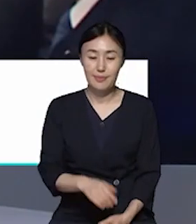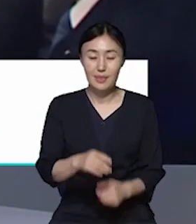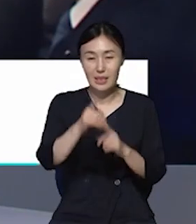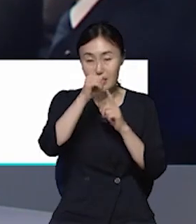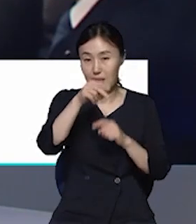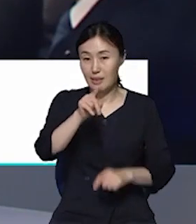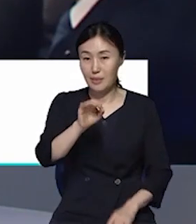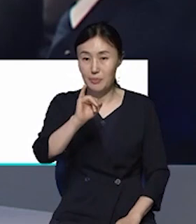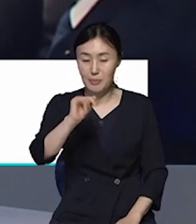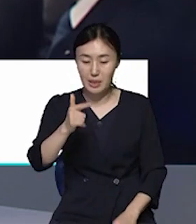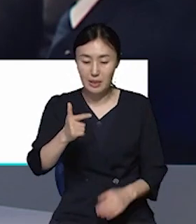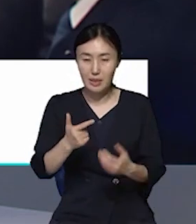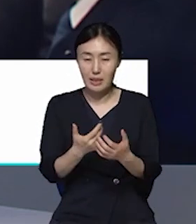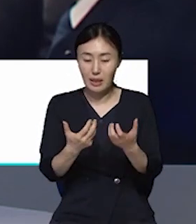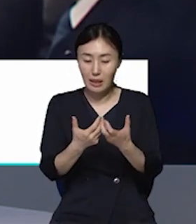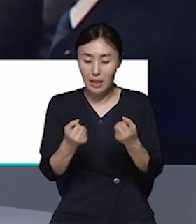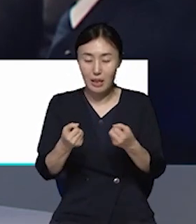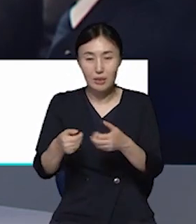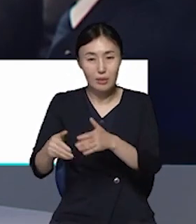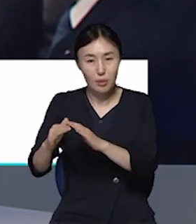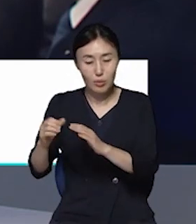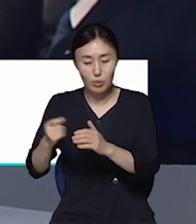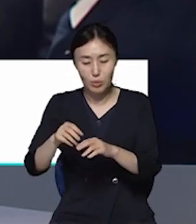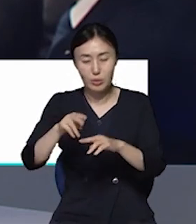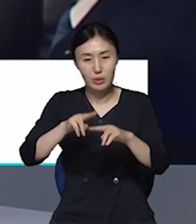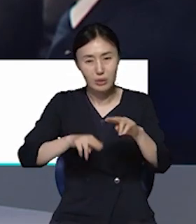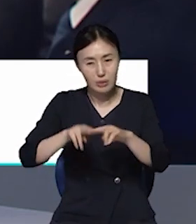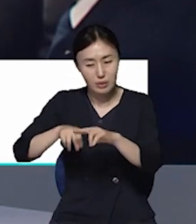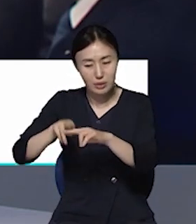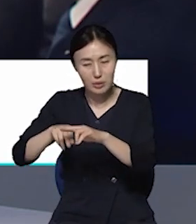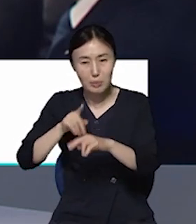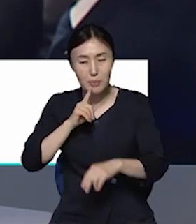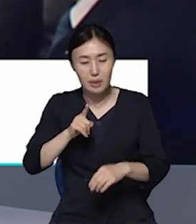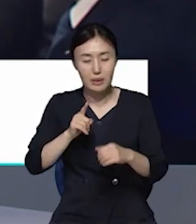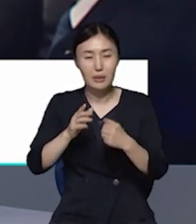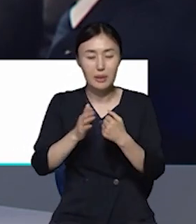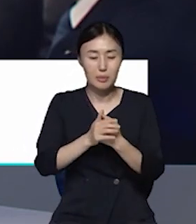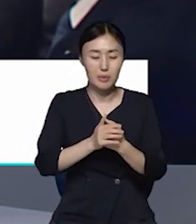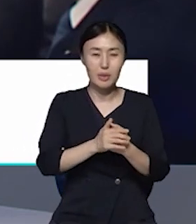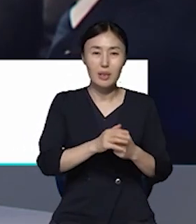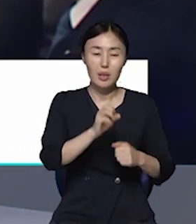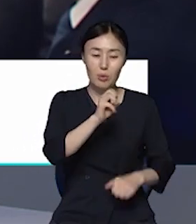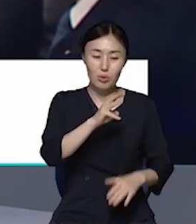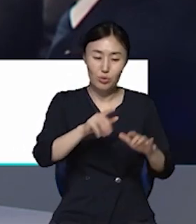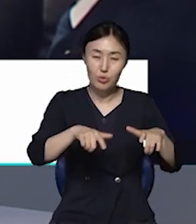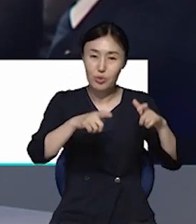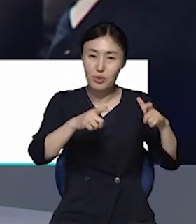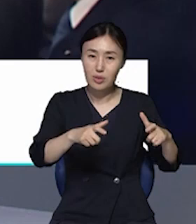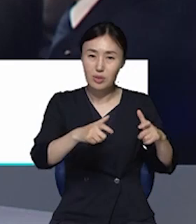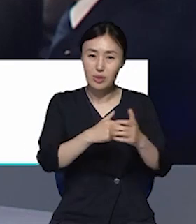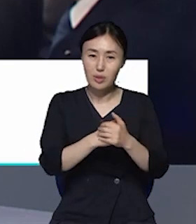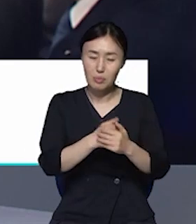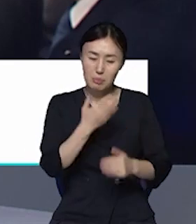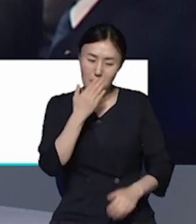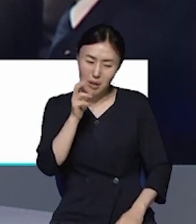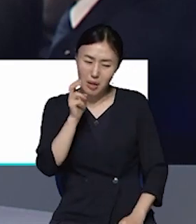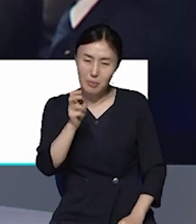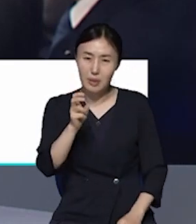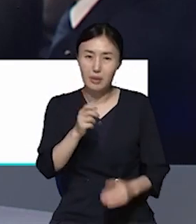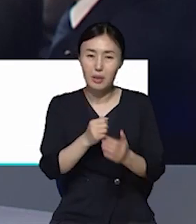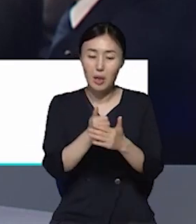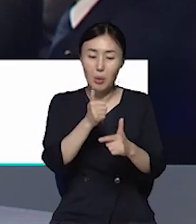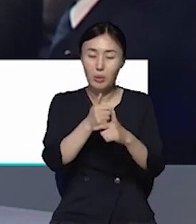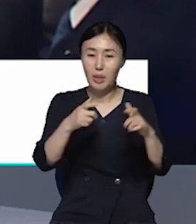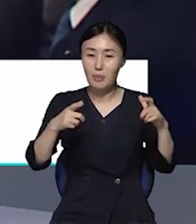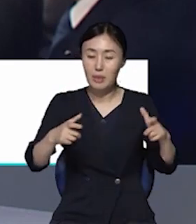이상민 의원의 분당과 탈당 발언에 대해 호남 지역 더불어민주당 국회의원들이 가능성을 일축했습니다. 호남은